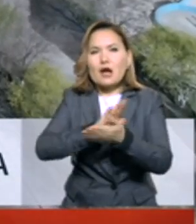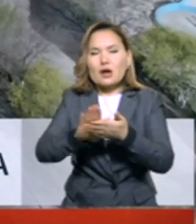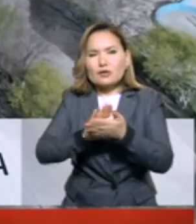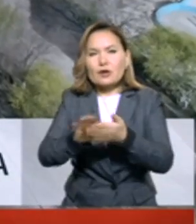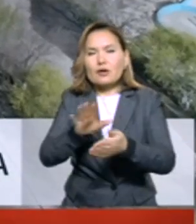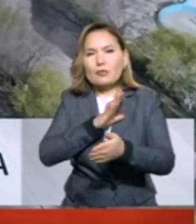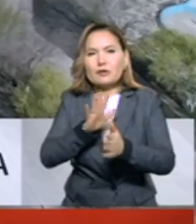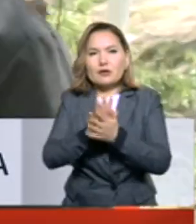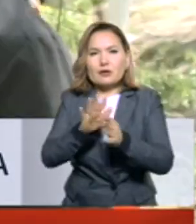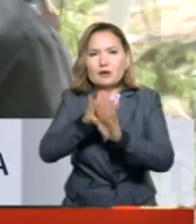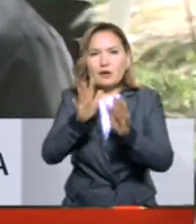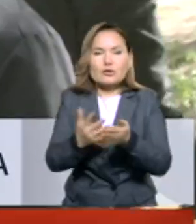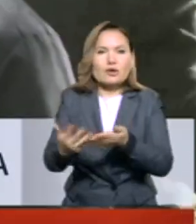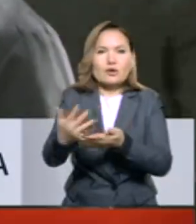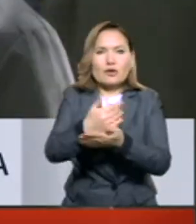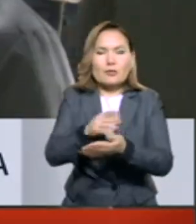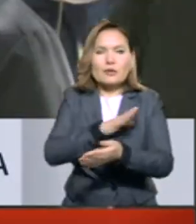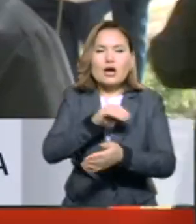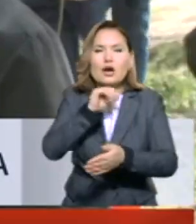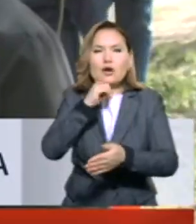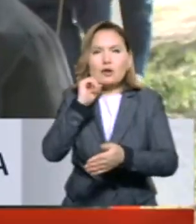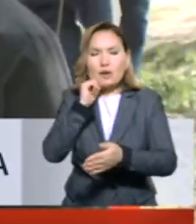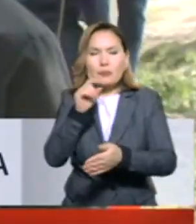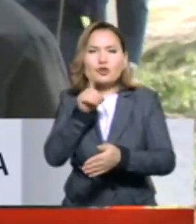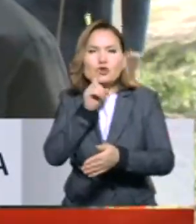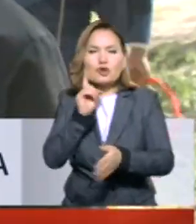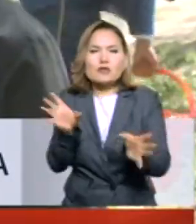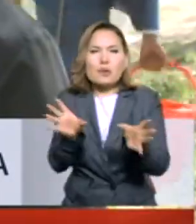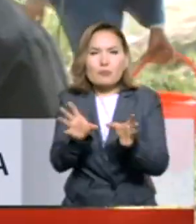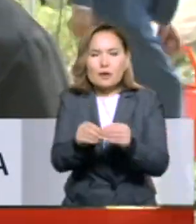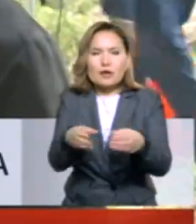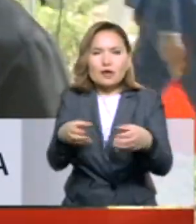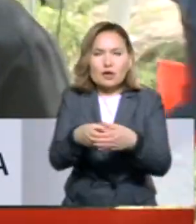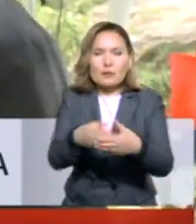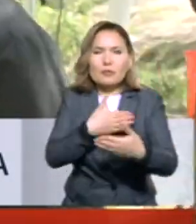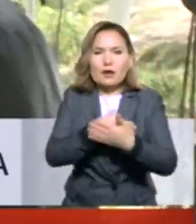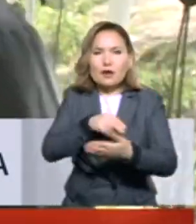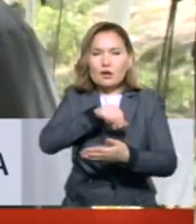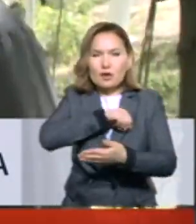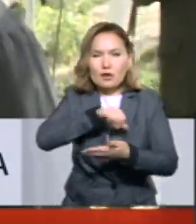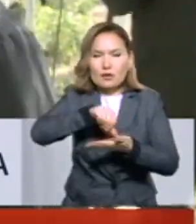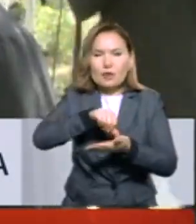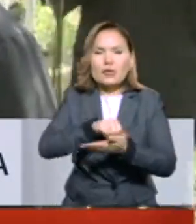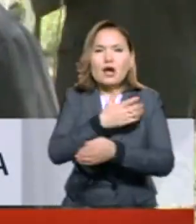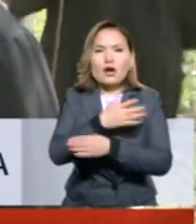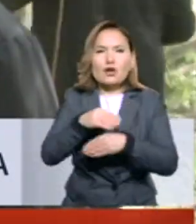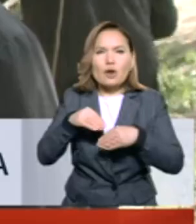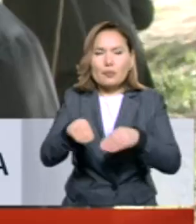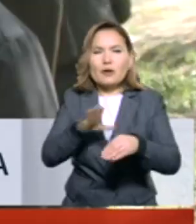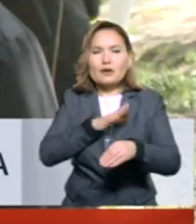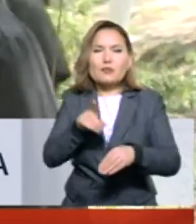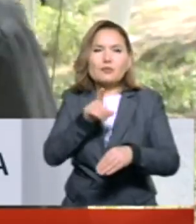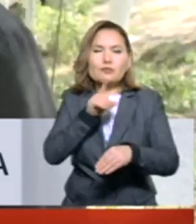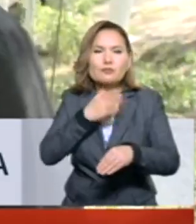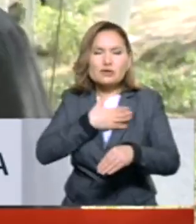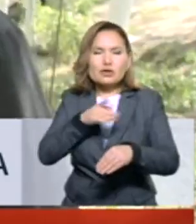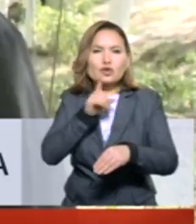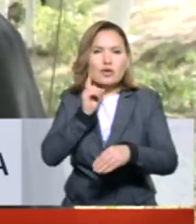талшыбықтар отырғызды. Жастармен бірге осы ағаш егу тазалық жұмыстарын бірге жүргізіп жатырмыз. Бұл біздің жастарымызға